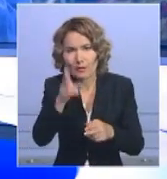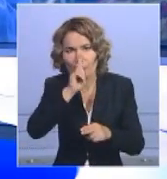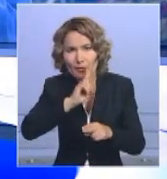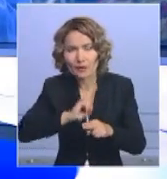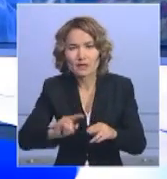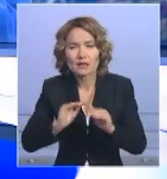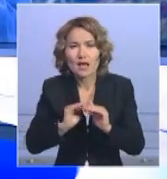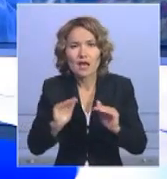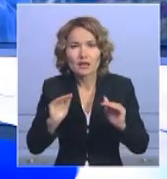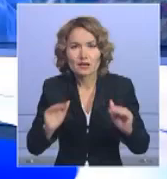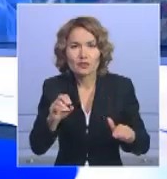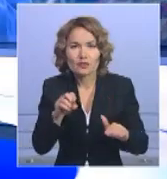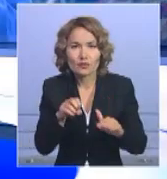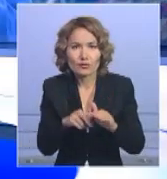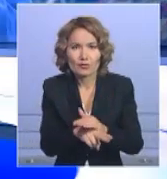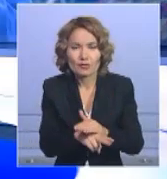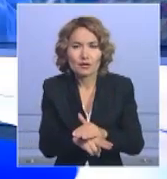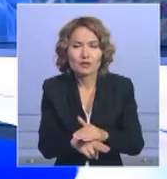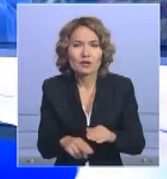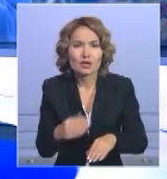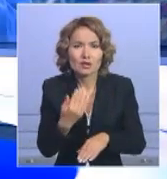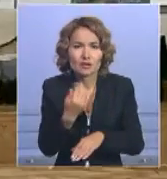алдағы материалдан.